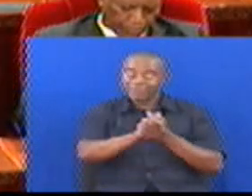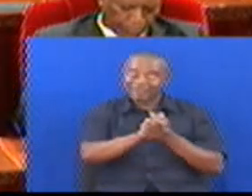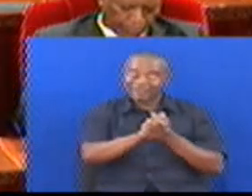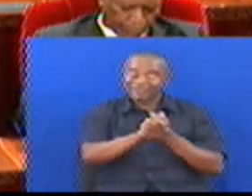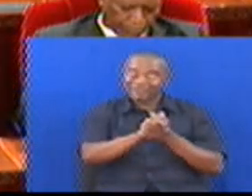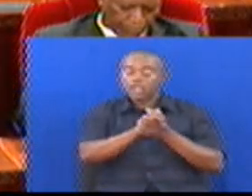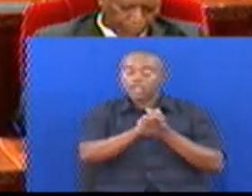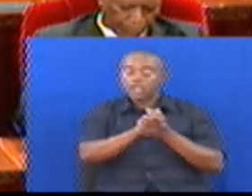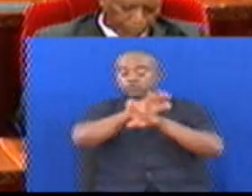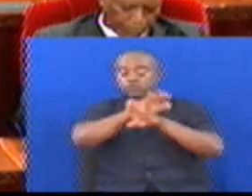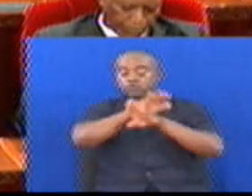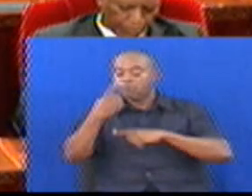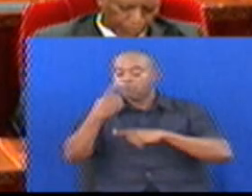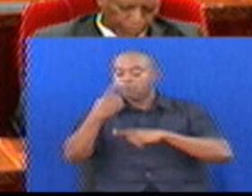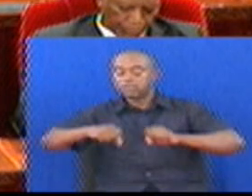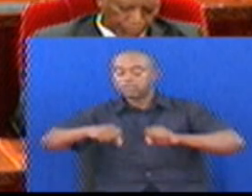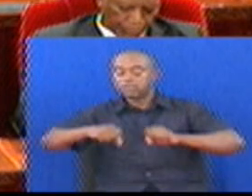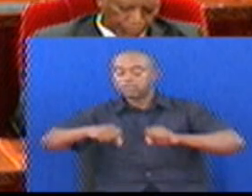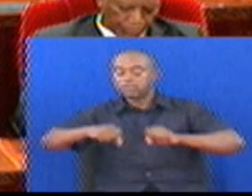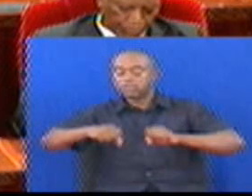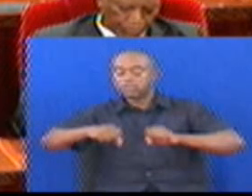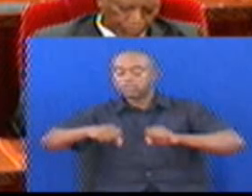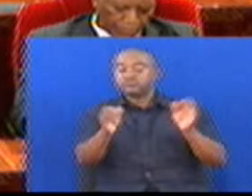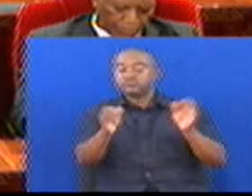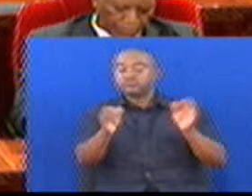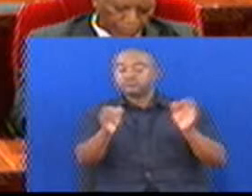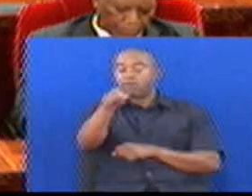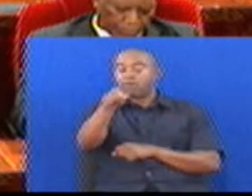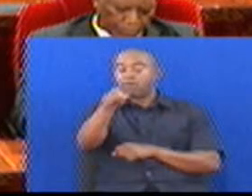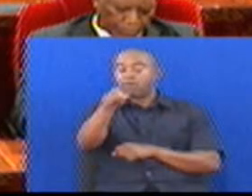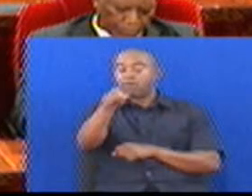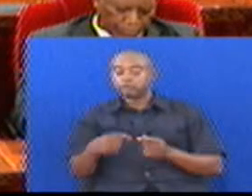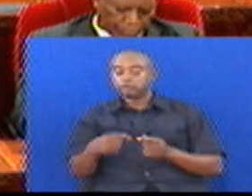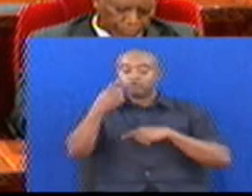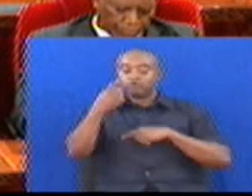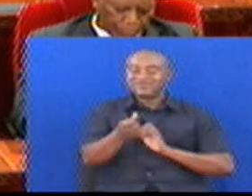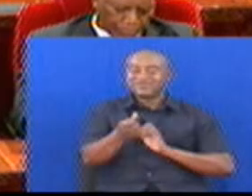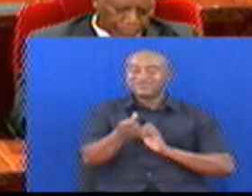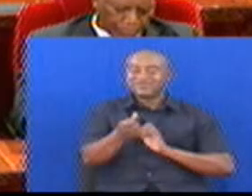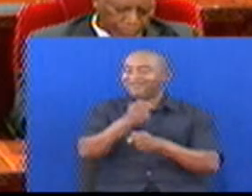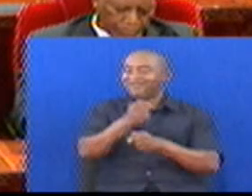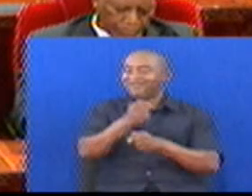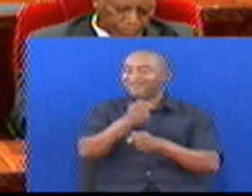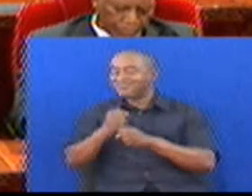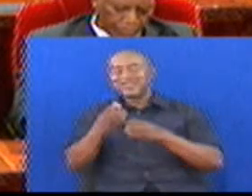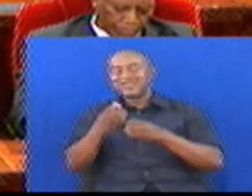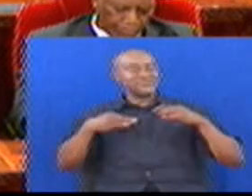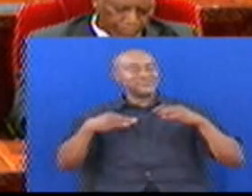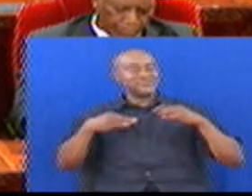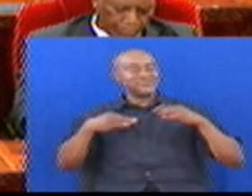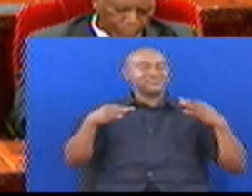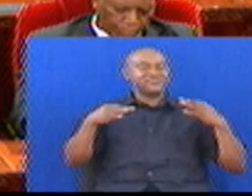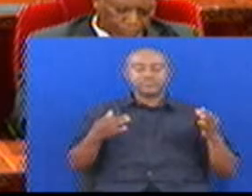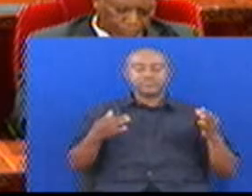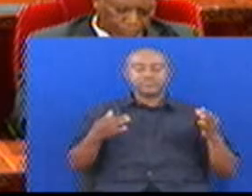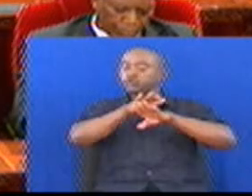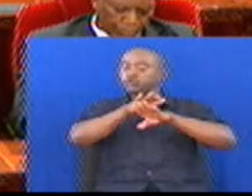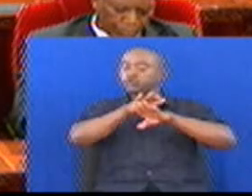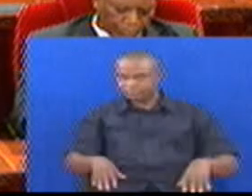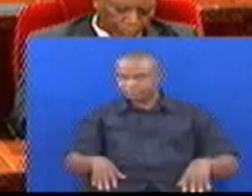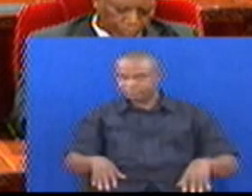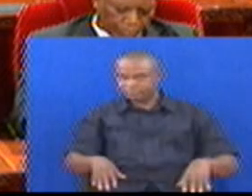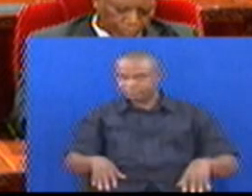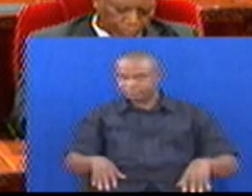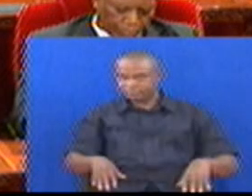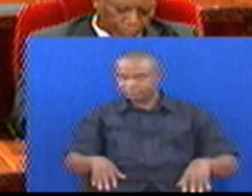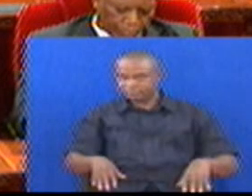nchini vimeendelea kutamalaki na hivyo kutoa fursa kuendelea kufanya kazi zao kwa utulivu. Aidha, serikali imeendelea